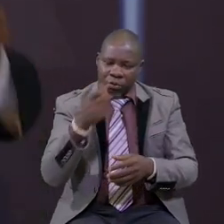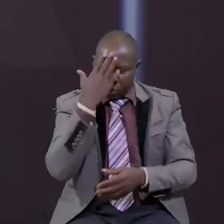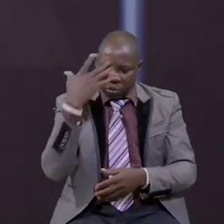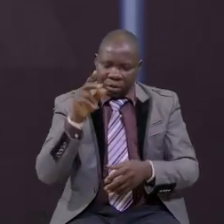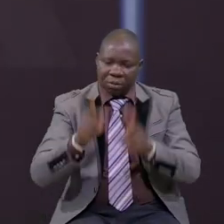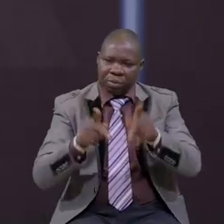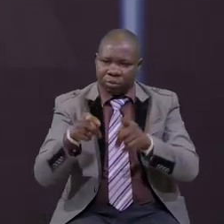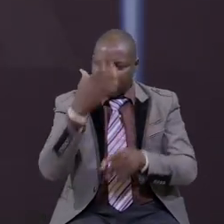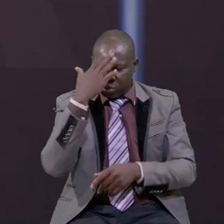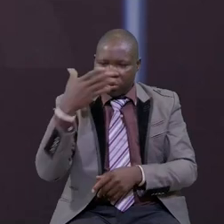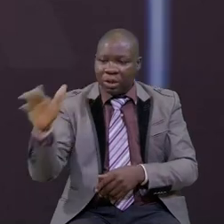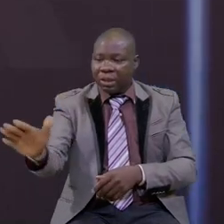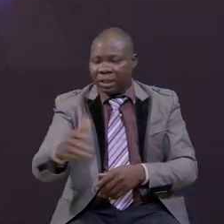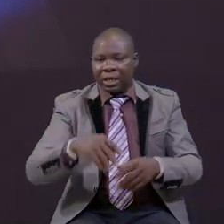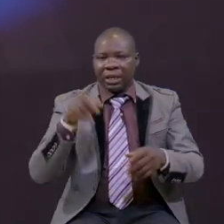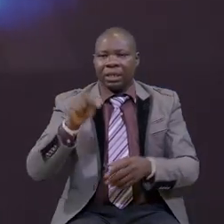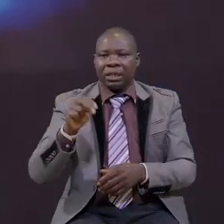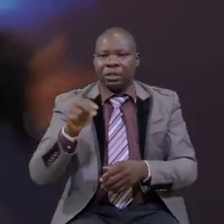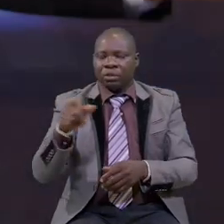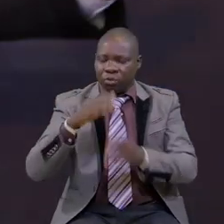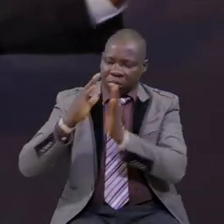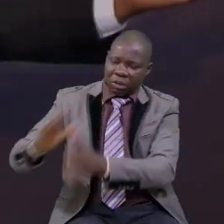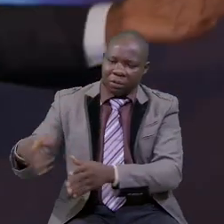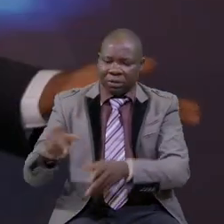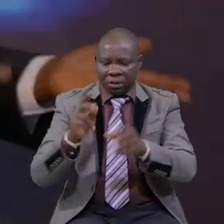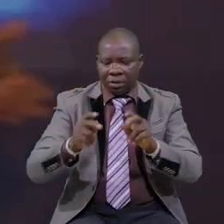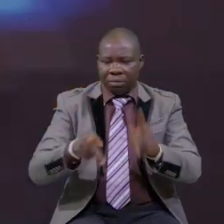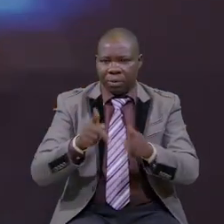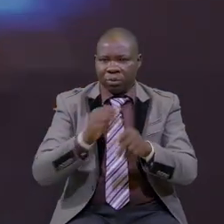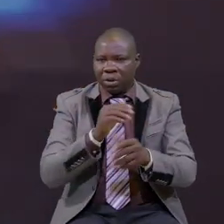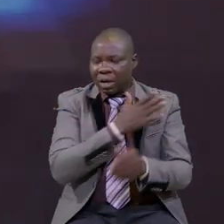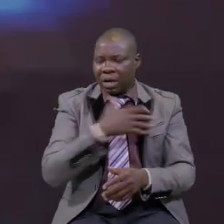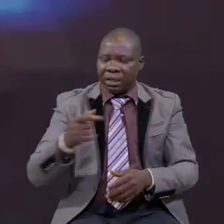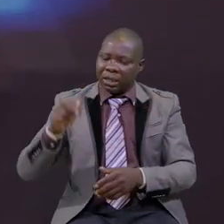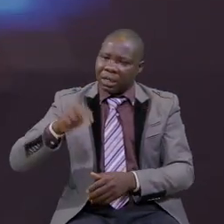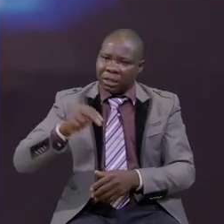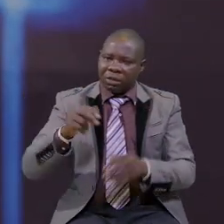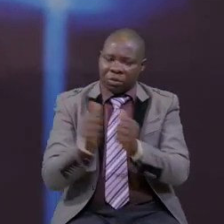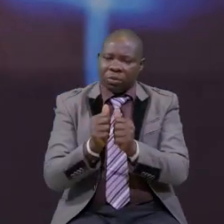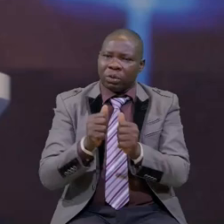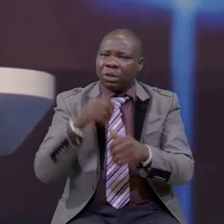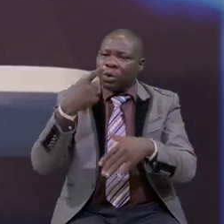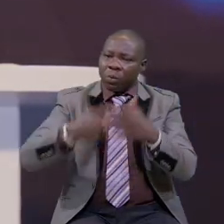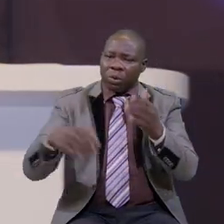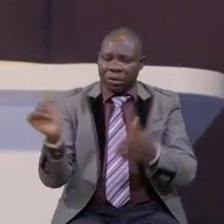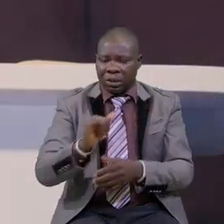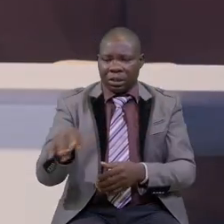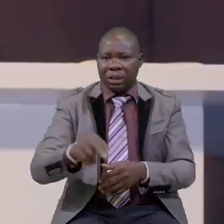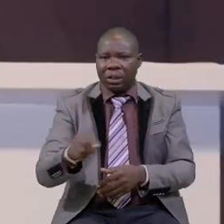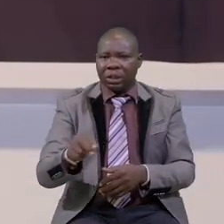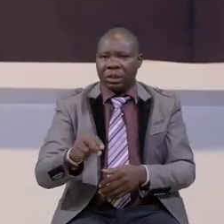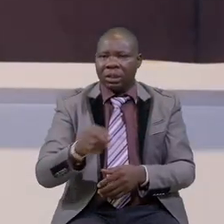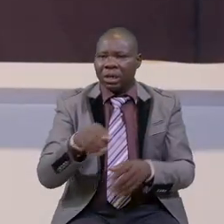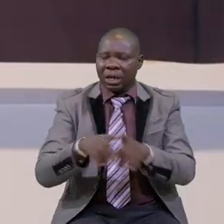tu connais leurs besoins et tu conduis les gens avec leurs besoins. Tu les connectes à ceux dont ils ont besoin et